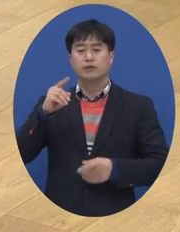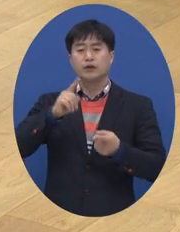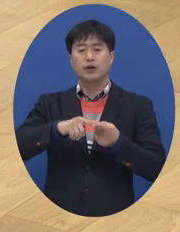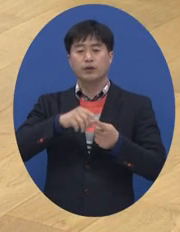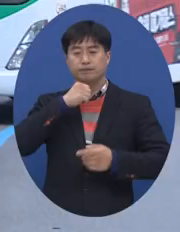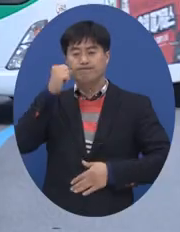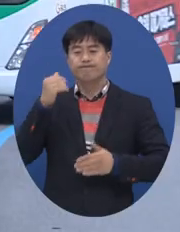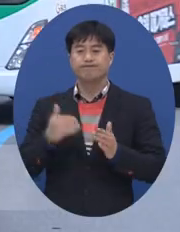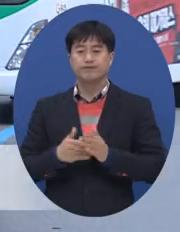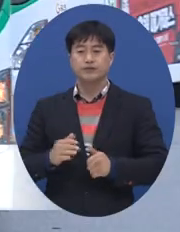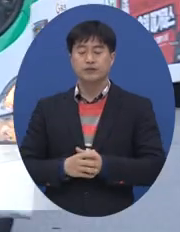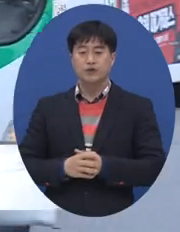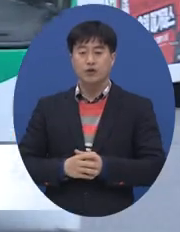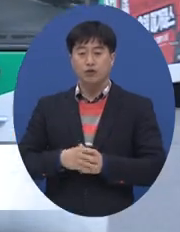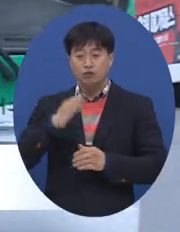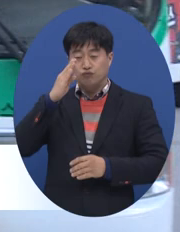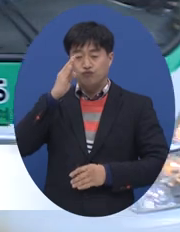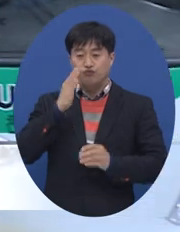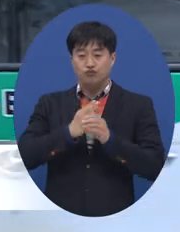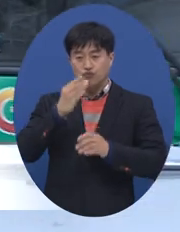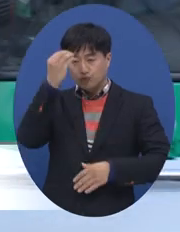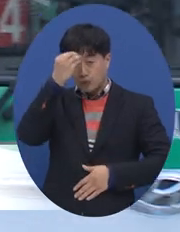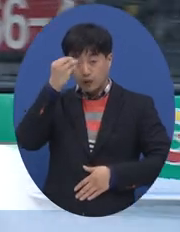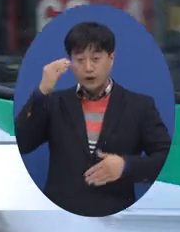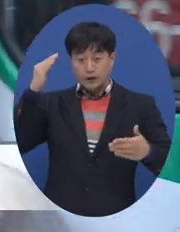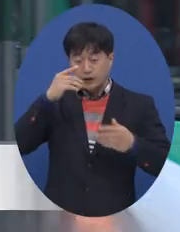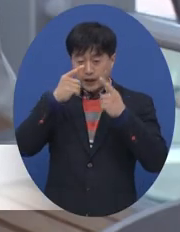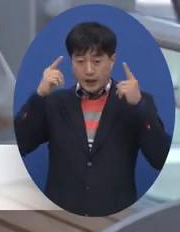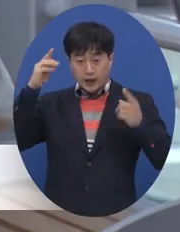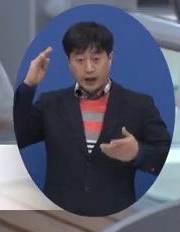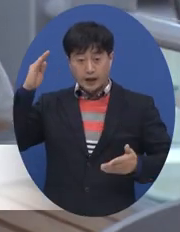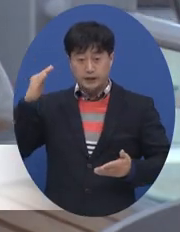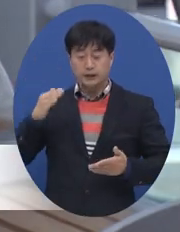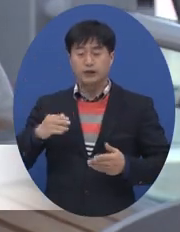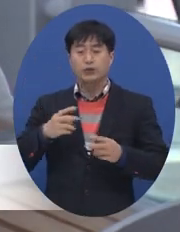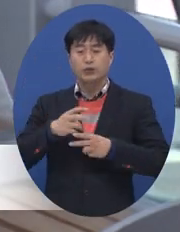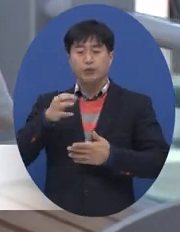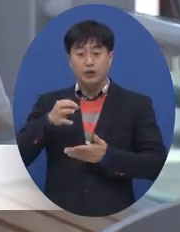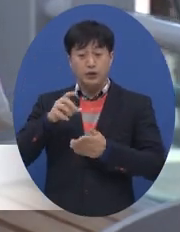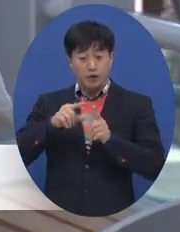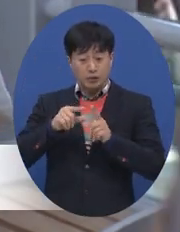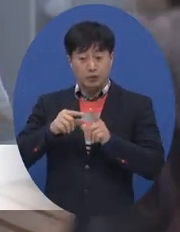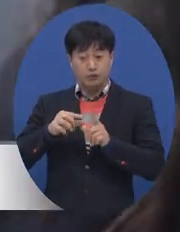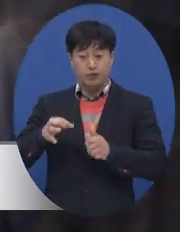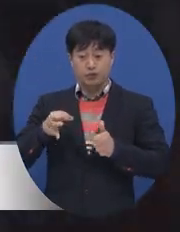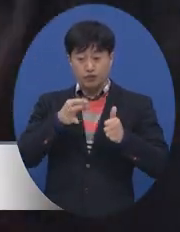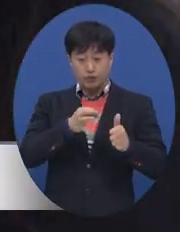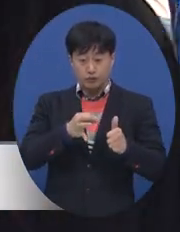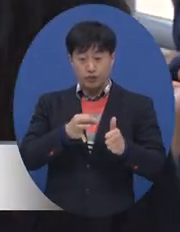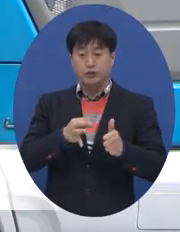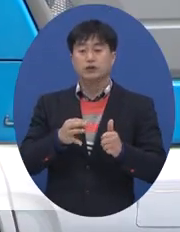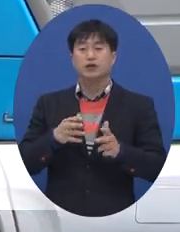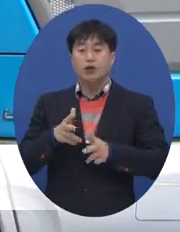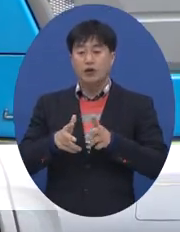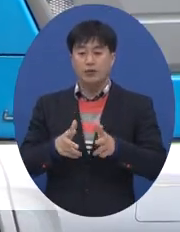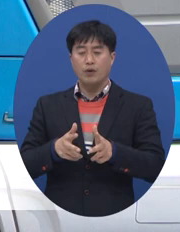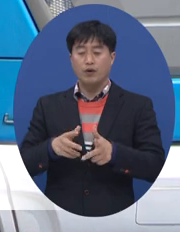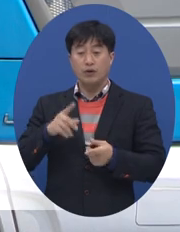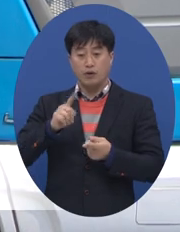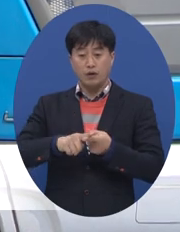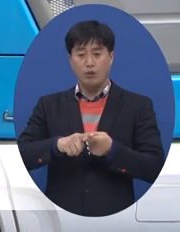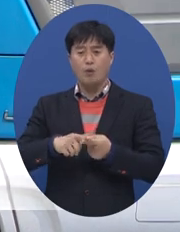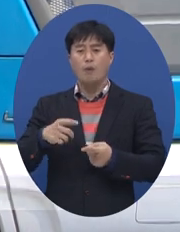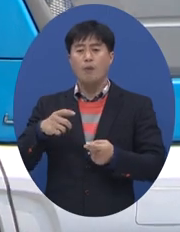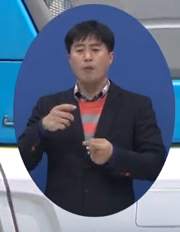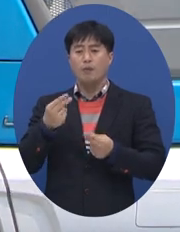통과됐습니다. 중고등학생과 대학생의 교통비 일부를 지역화폐로 돌려주는 청년 교통비 지역화폐 환급 사업은 원안보다